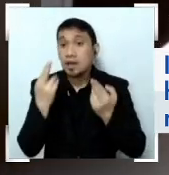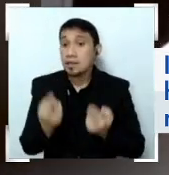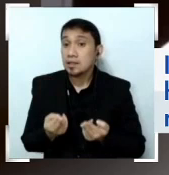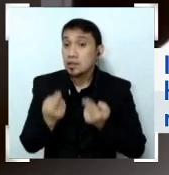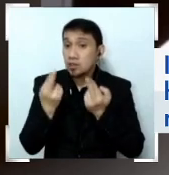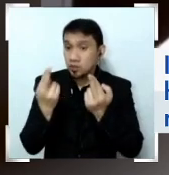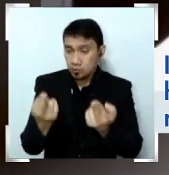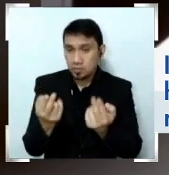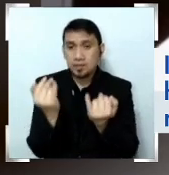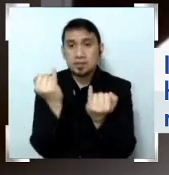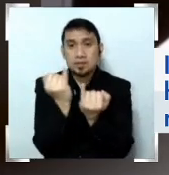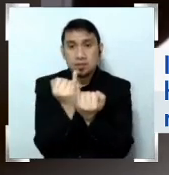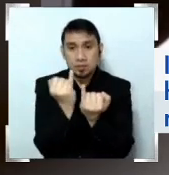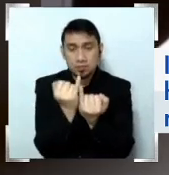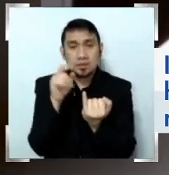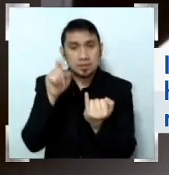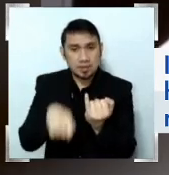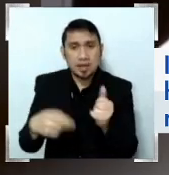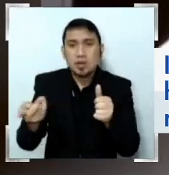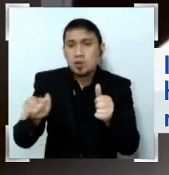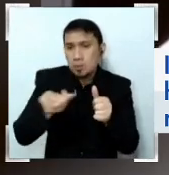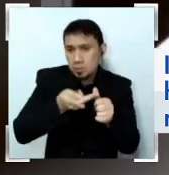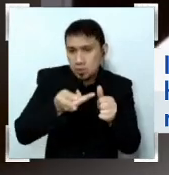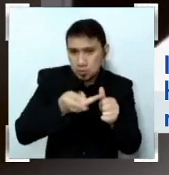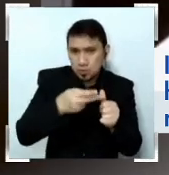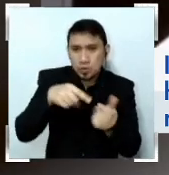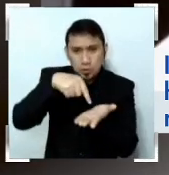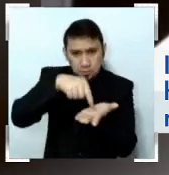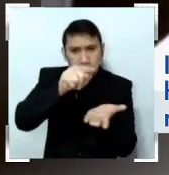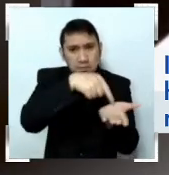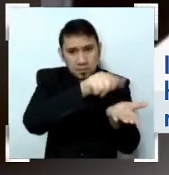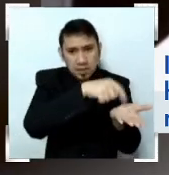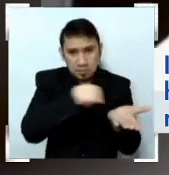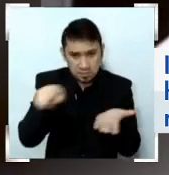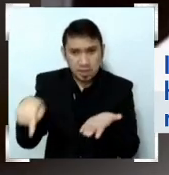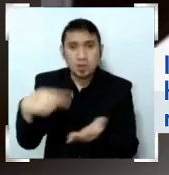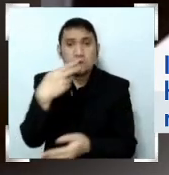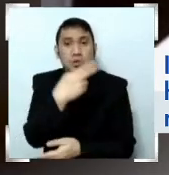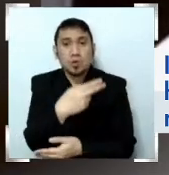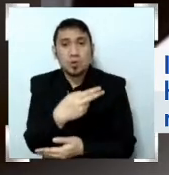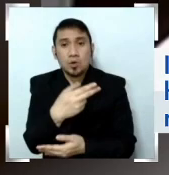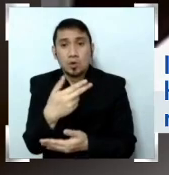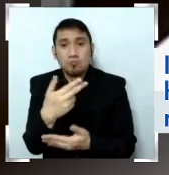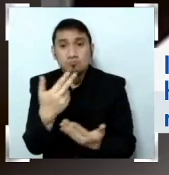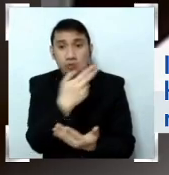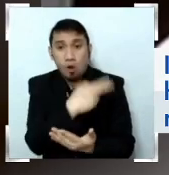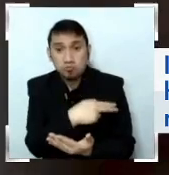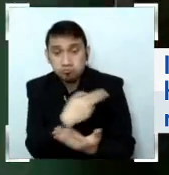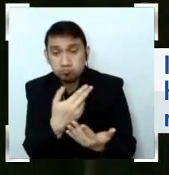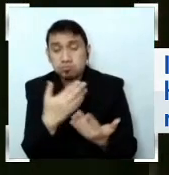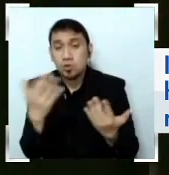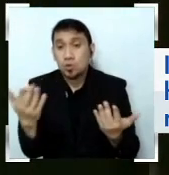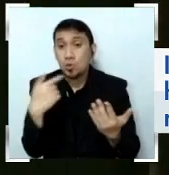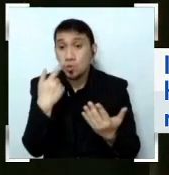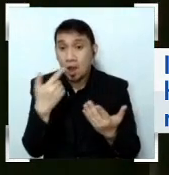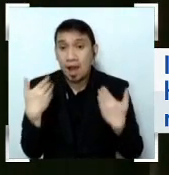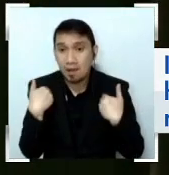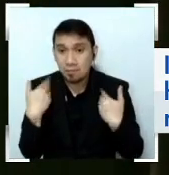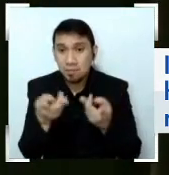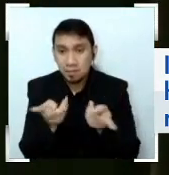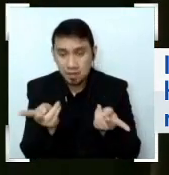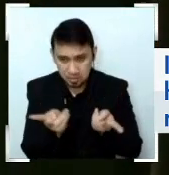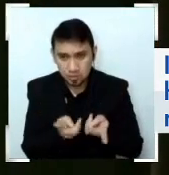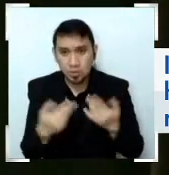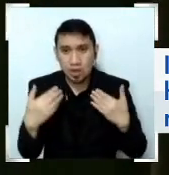PhilHealth na i-prioritize natin na bayaran itong mga lugar na merong nakikitang pagtaas ng kaso. Nagsimula na rin